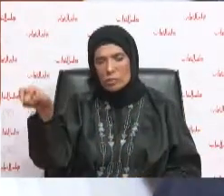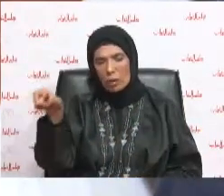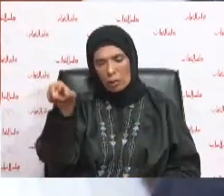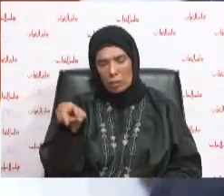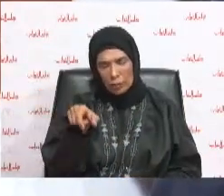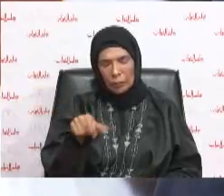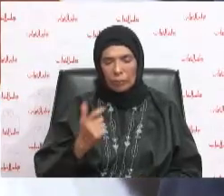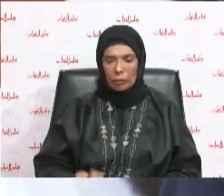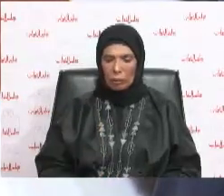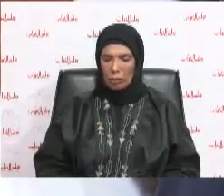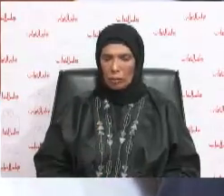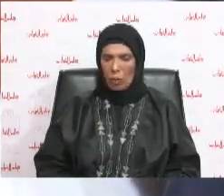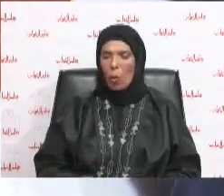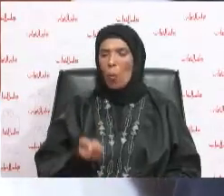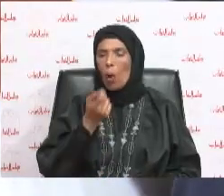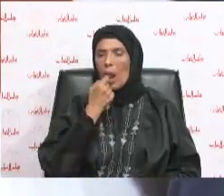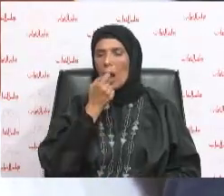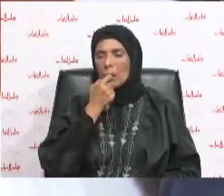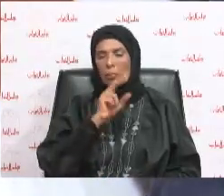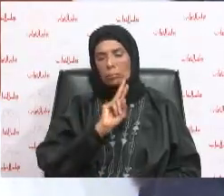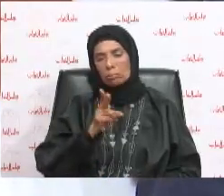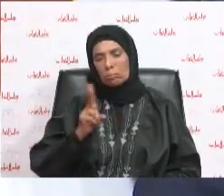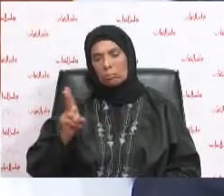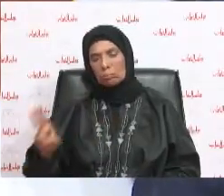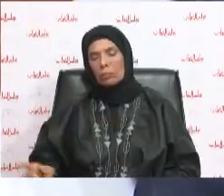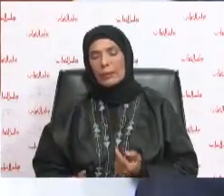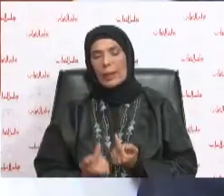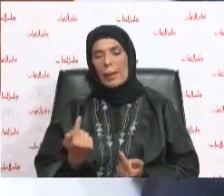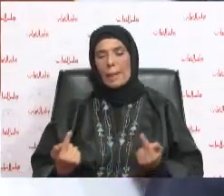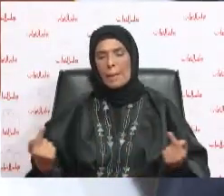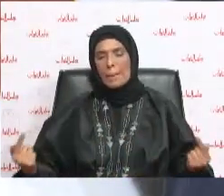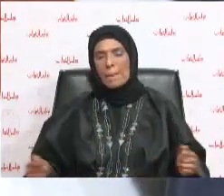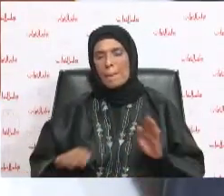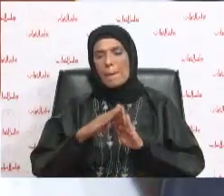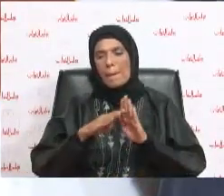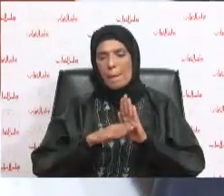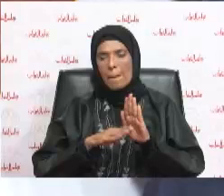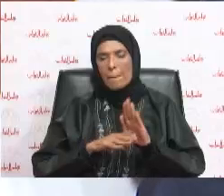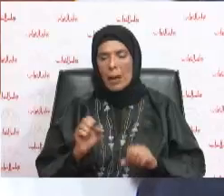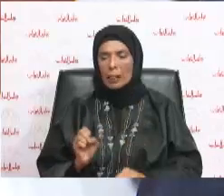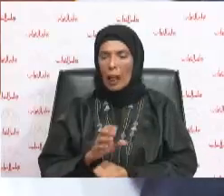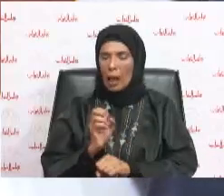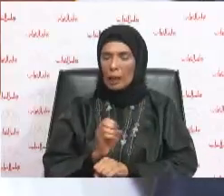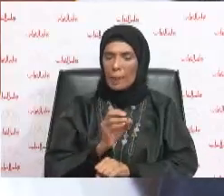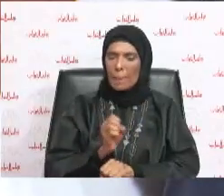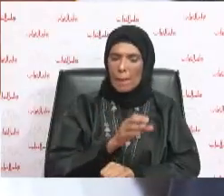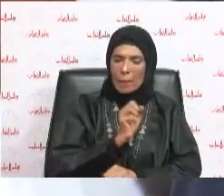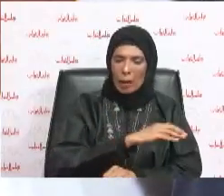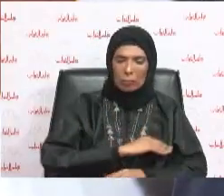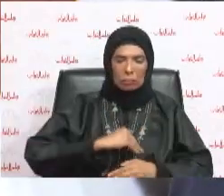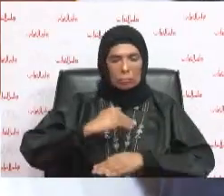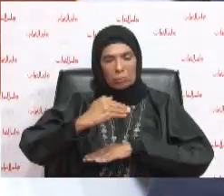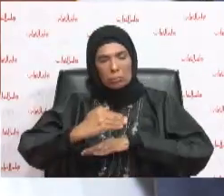المحاصيل والأدوية وغيرها من احتياجات الزراعية، إعداد برامج تعليمية وتوفير خدمات